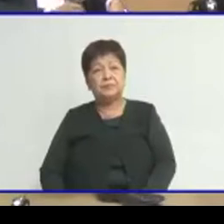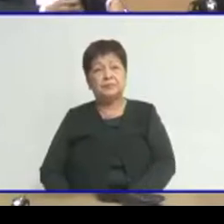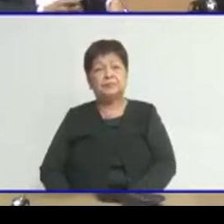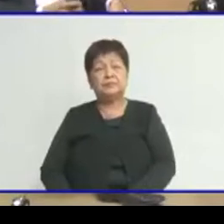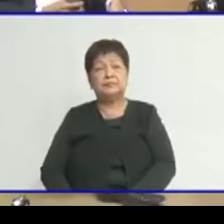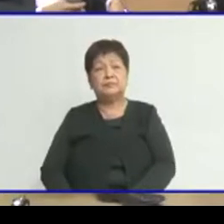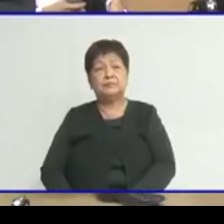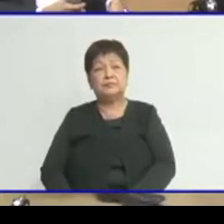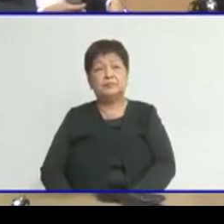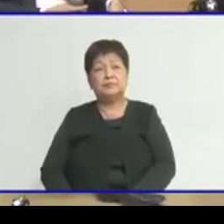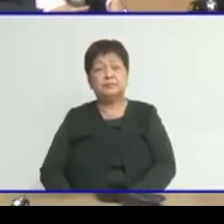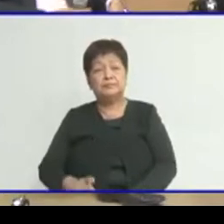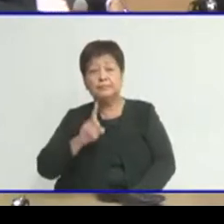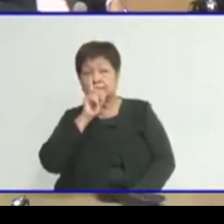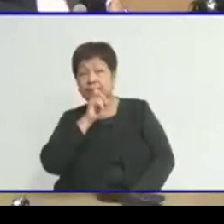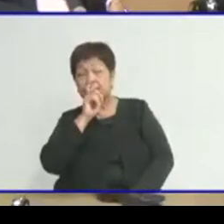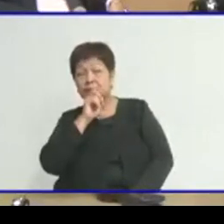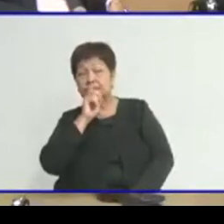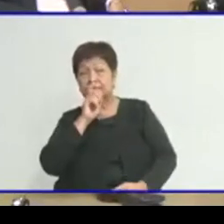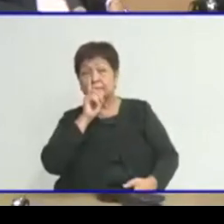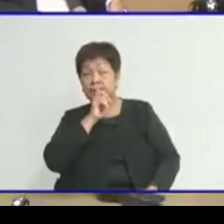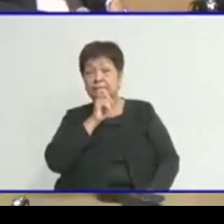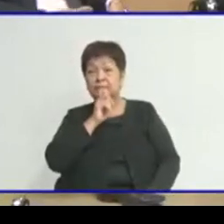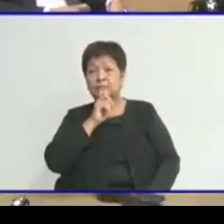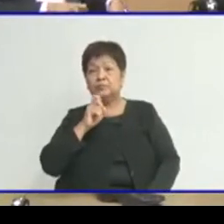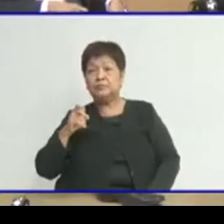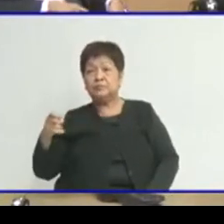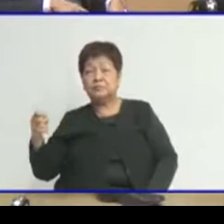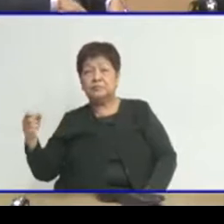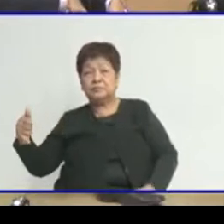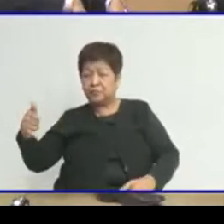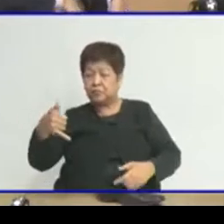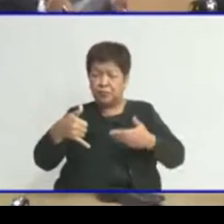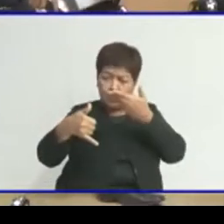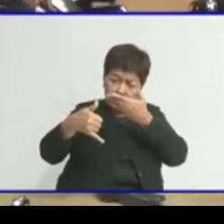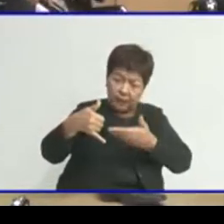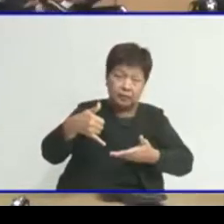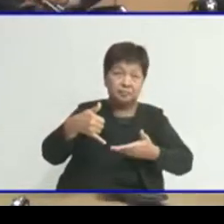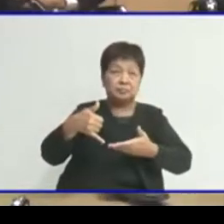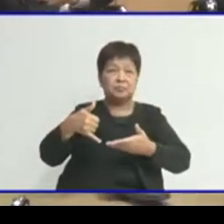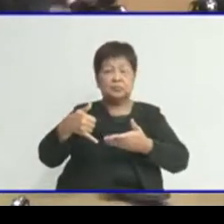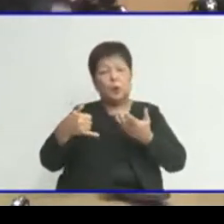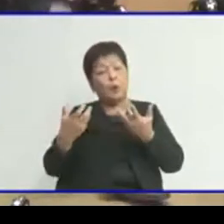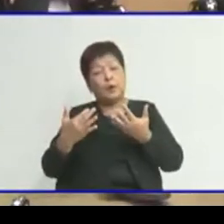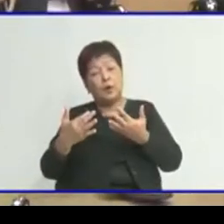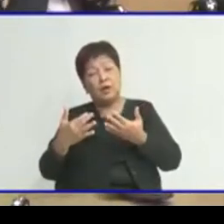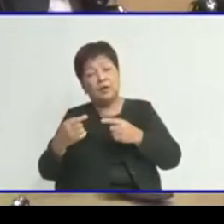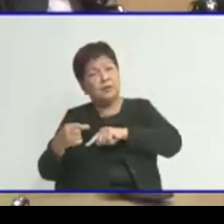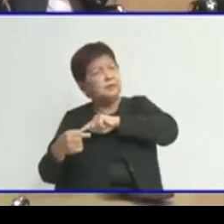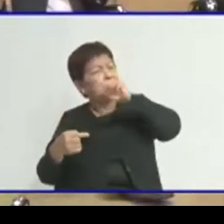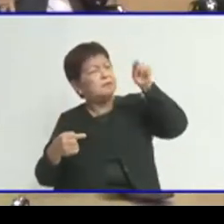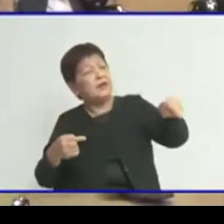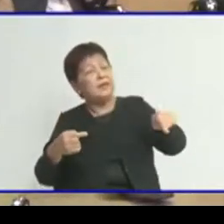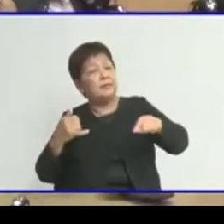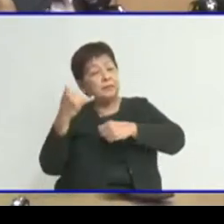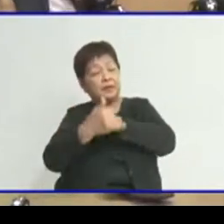not a punishment. This is not an imprisonment. But we only place them in IDC for them, waiting